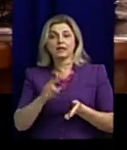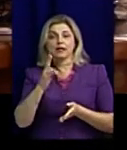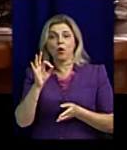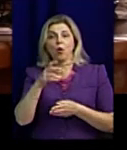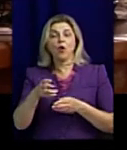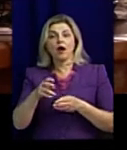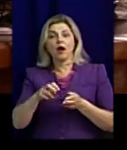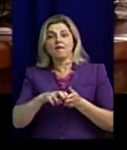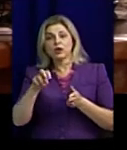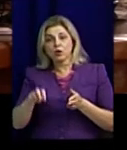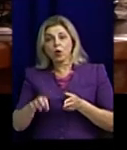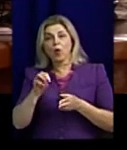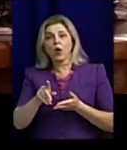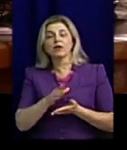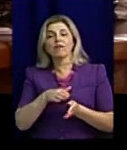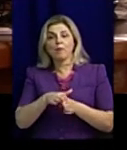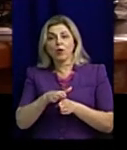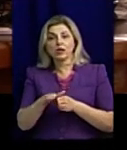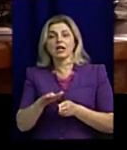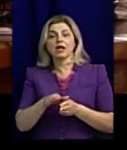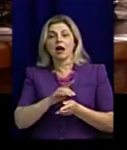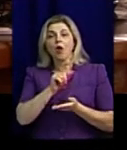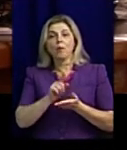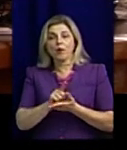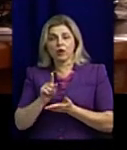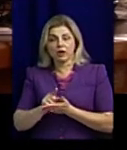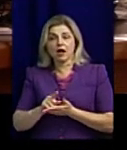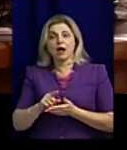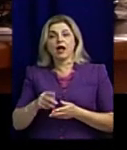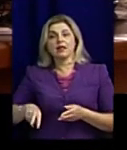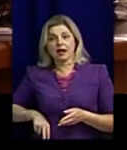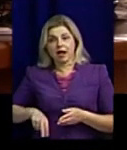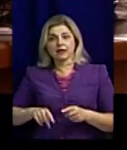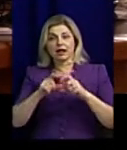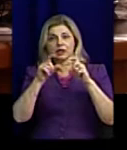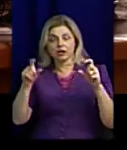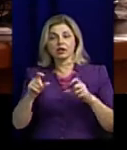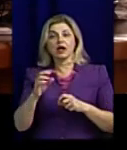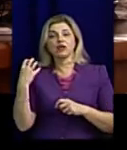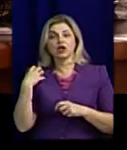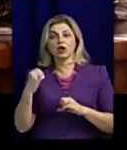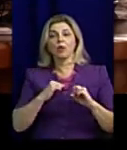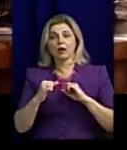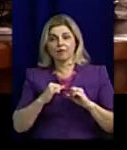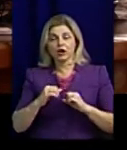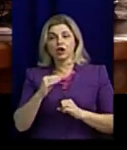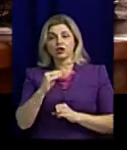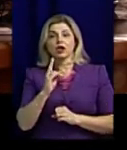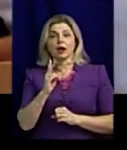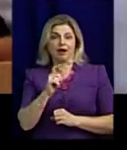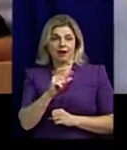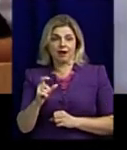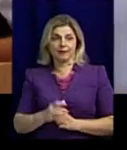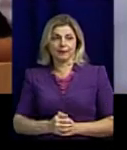відсторонення від виконання посадових обов'язків заступника директора департаменту житлово-комунального господарства Миколаївської міської ради, начальника управління житлово-комунального